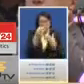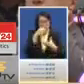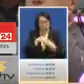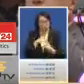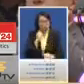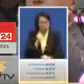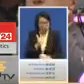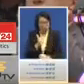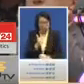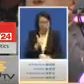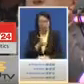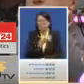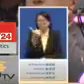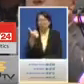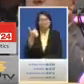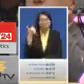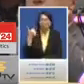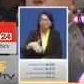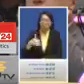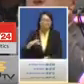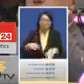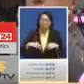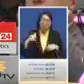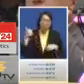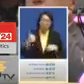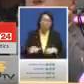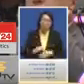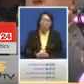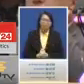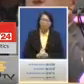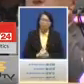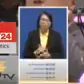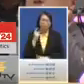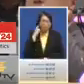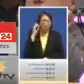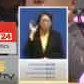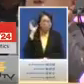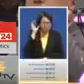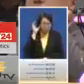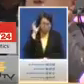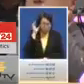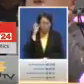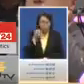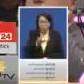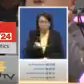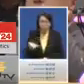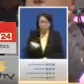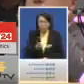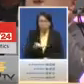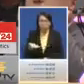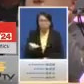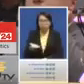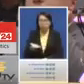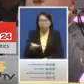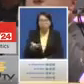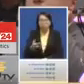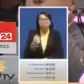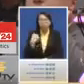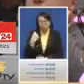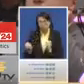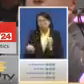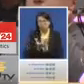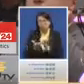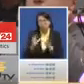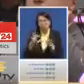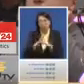ได้ที่อื่นรับไม่ได้เพราะนั้นความน่าเชื่อถือเหล่านี้มีผลต่อการขับเคลื่อนนโยบายของท่านทั้ง